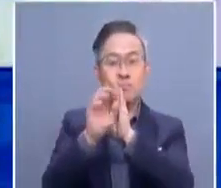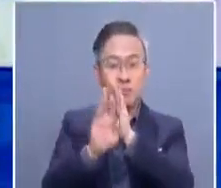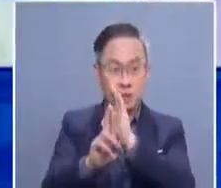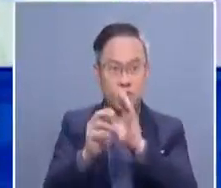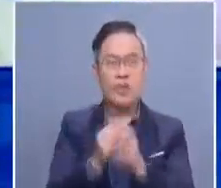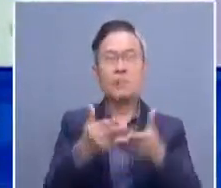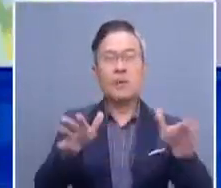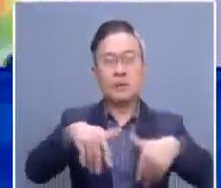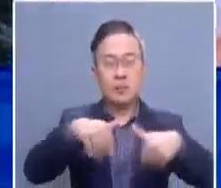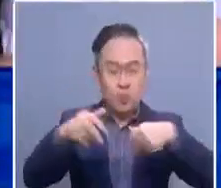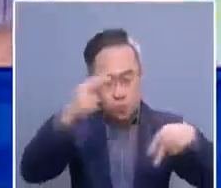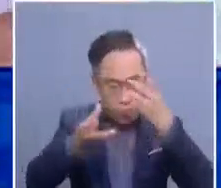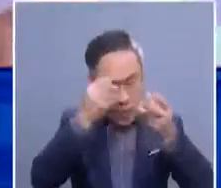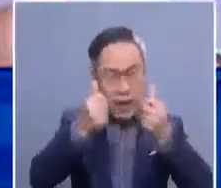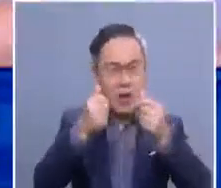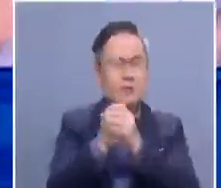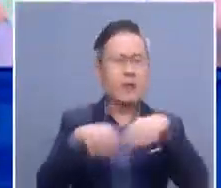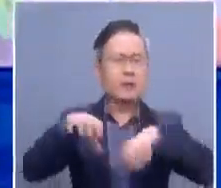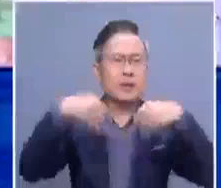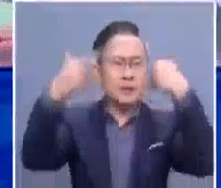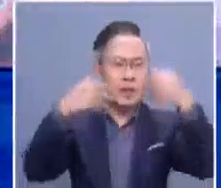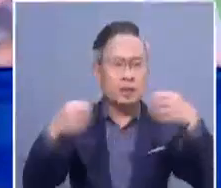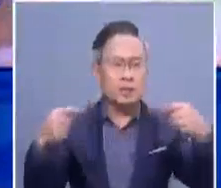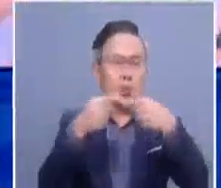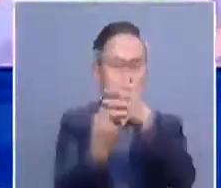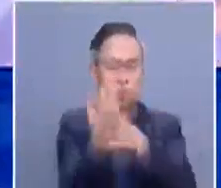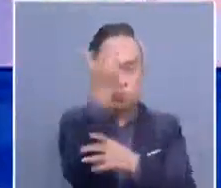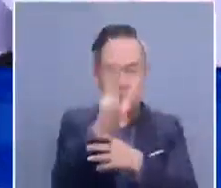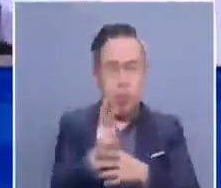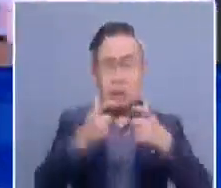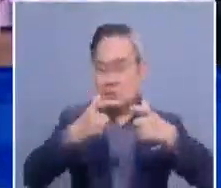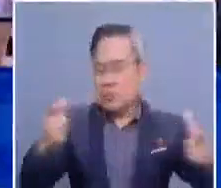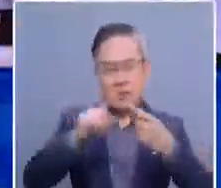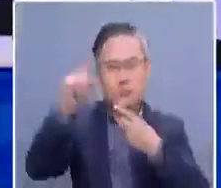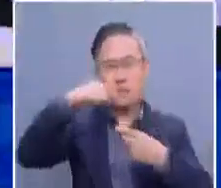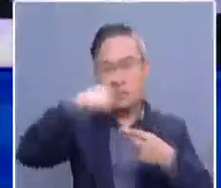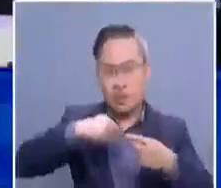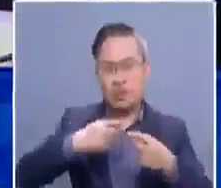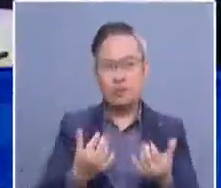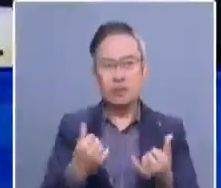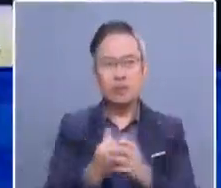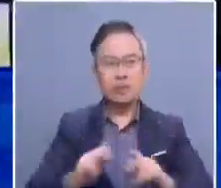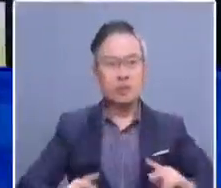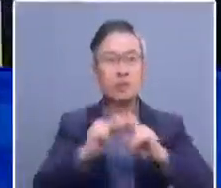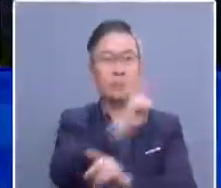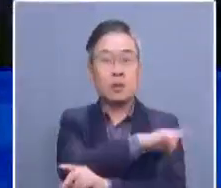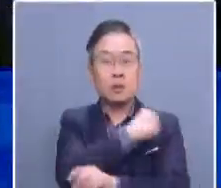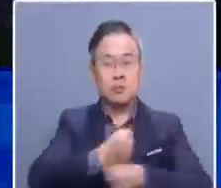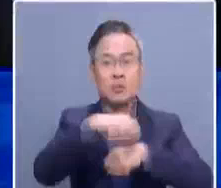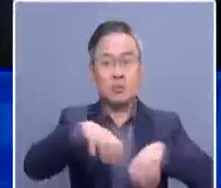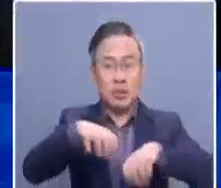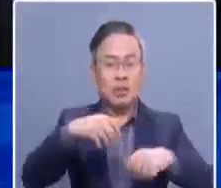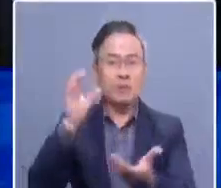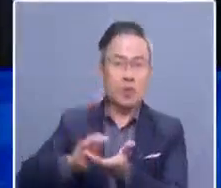วัดบุรีรัมย์ซึ่งถือเป็นมหกรรมกัญชากัญชงที่ใหญ่ที่สุดในประเทศนะครับจัดโดยกระทรวงสาธารณสุขและก็ได้รับงบ